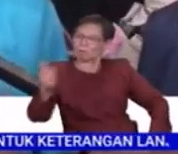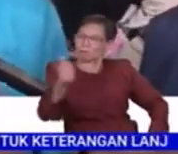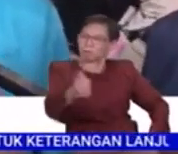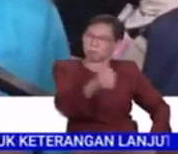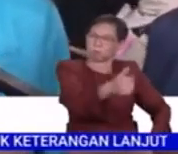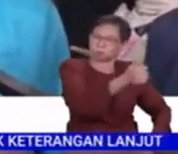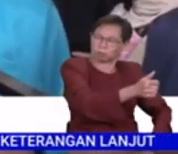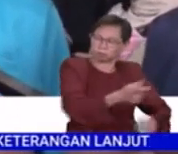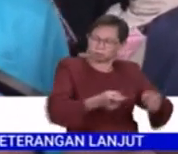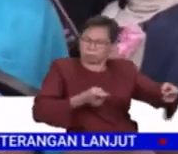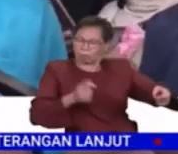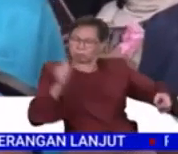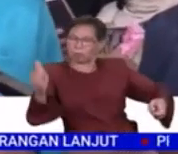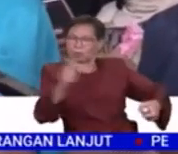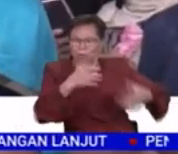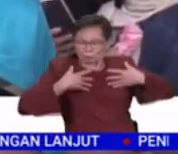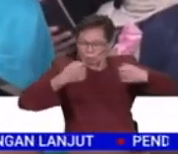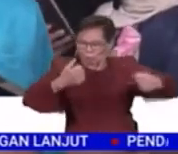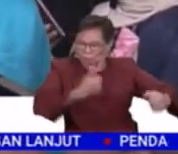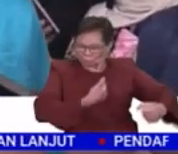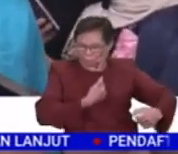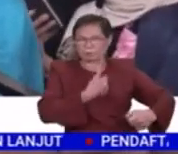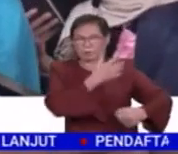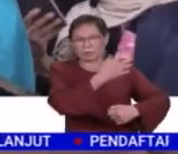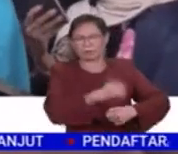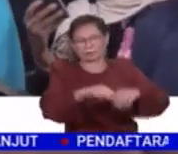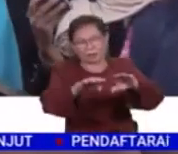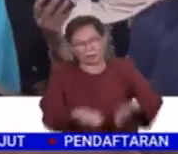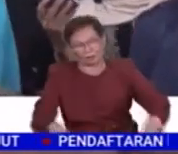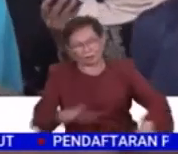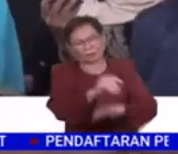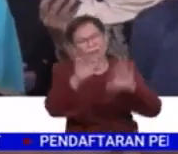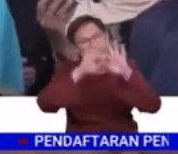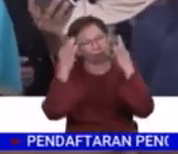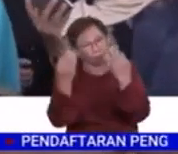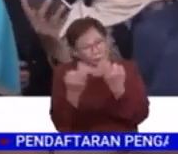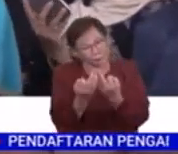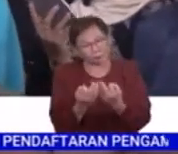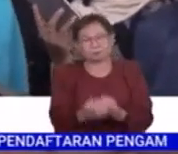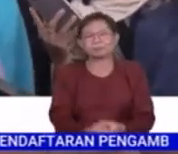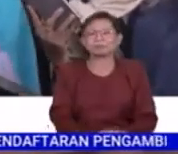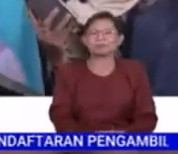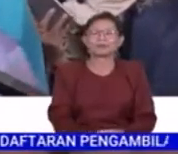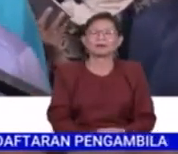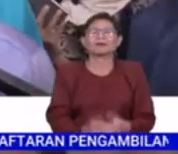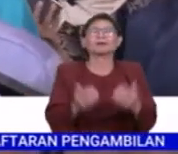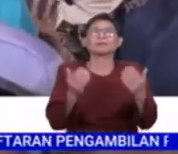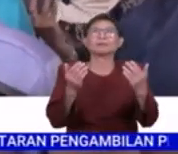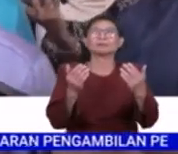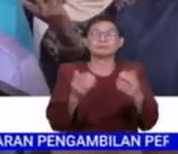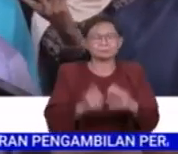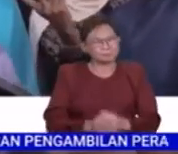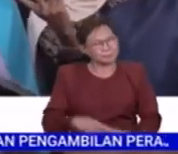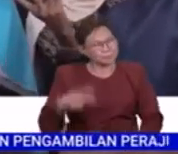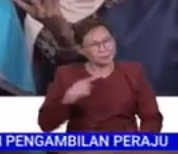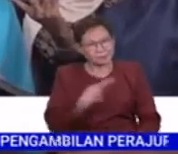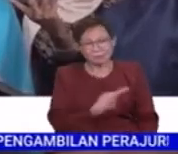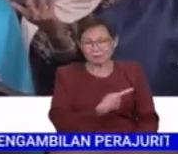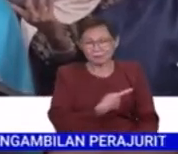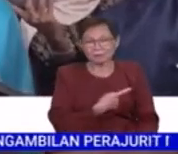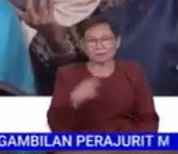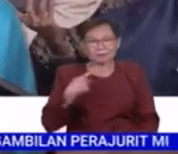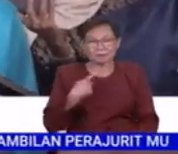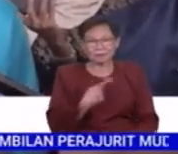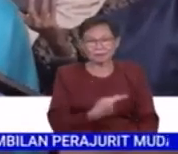mengawal kendiri untuk kesihatan diri dan anak dan keluarga masing-masing. Ya, jadi alhamdulillah lah, kita tak, walaupun